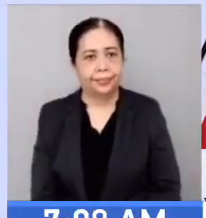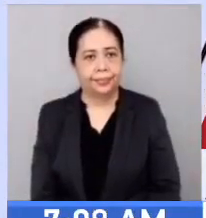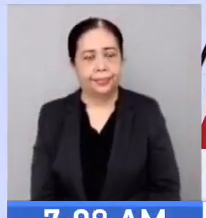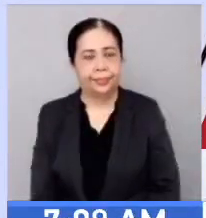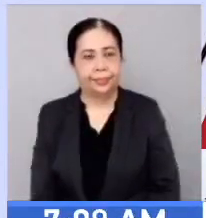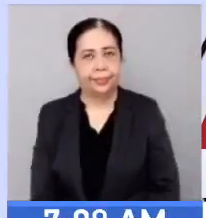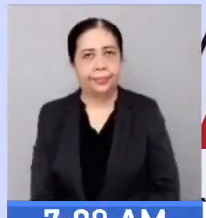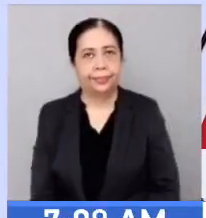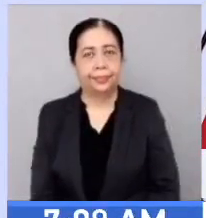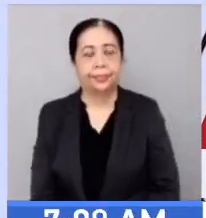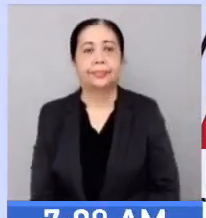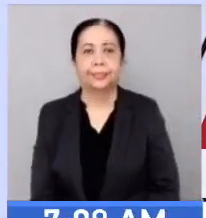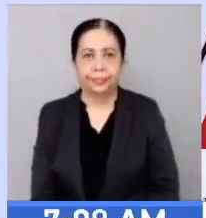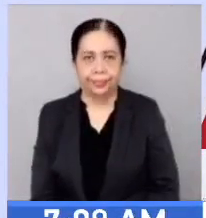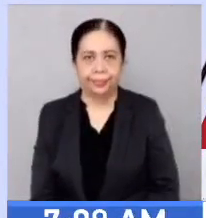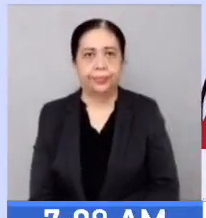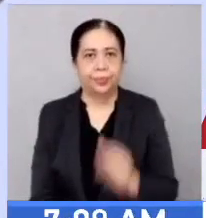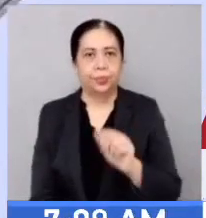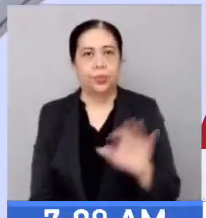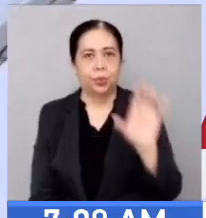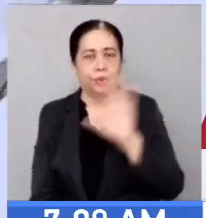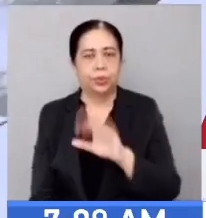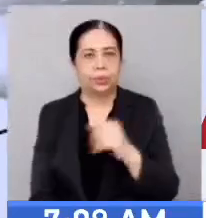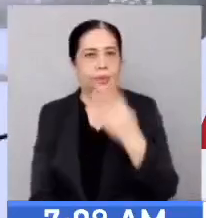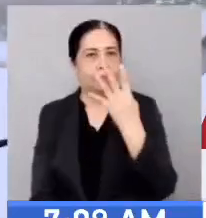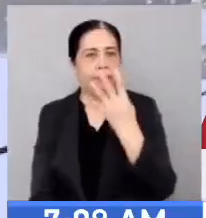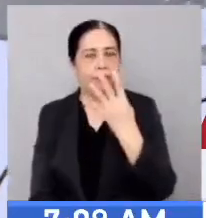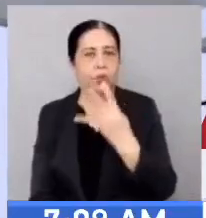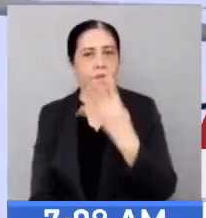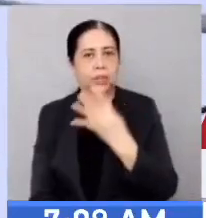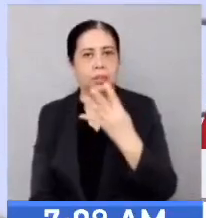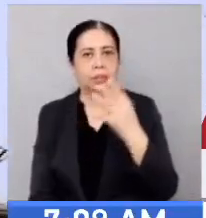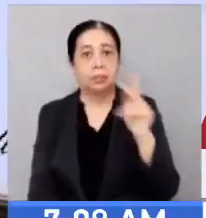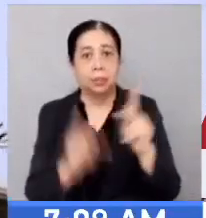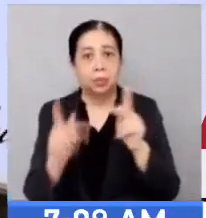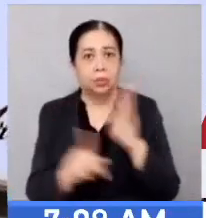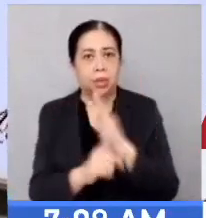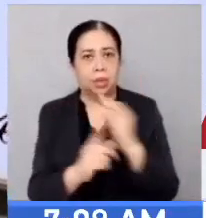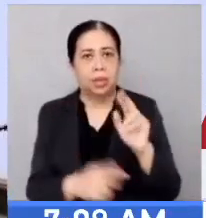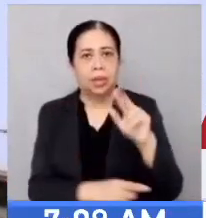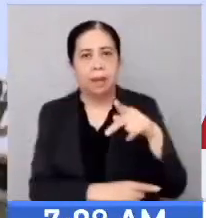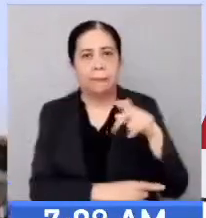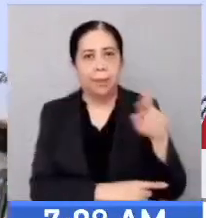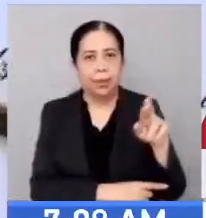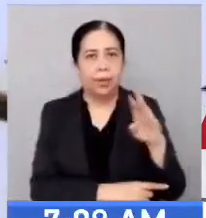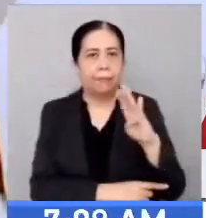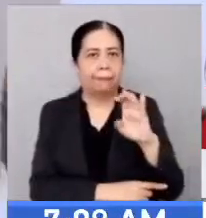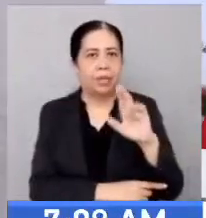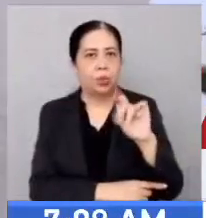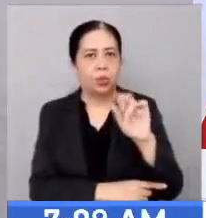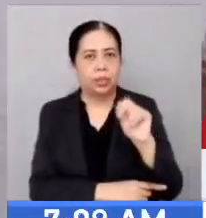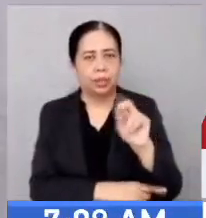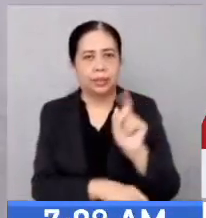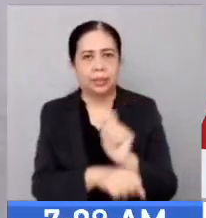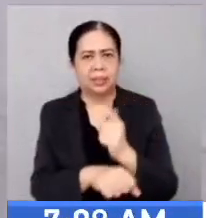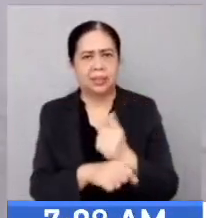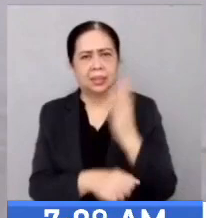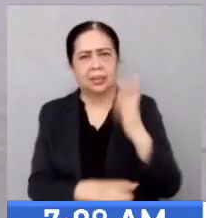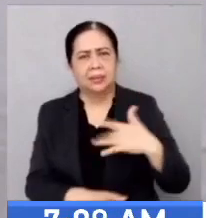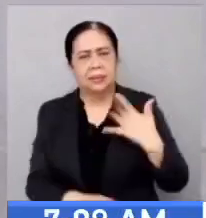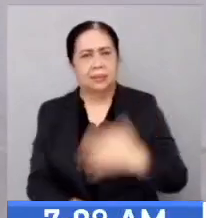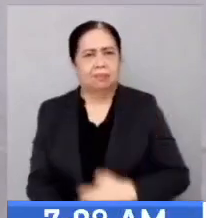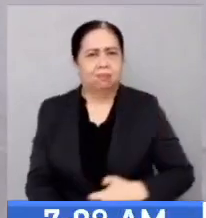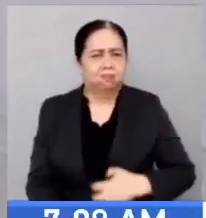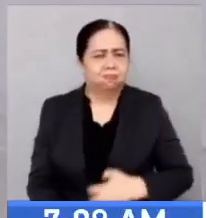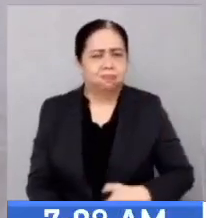Igan, magandang umaga. Mahigit 40 residente nga ng Barangay Upper Bikutan, Taguig ang nakaranas ng mga sintomas ng food poisoning.